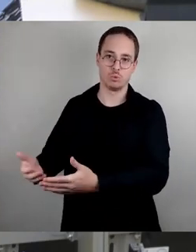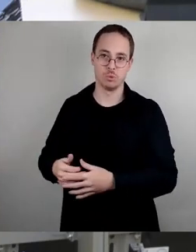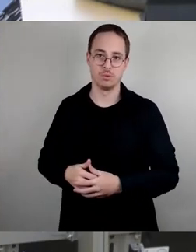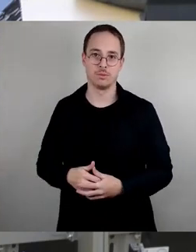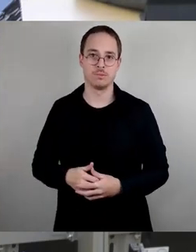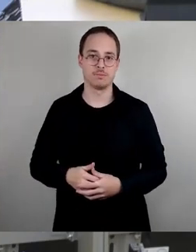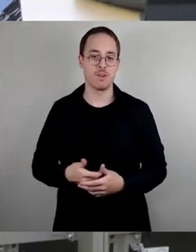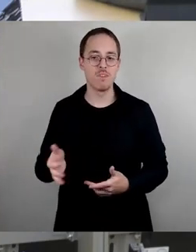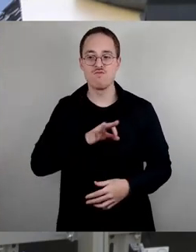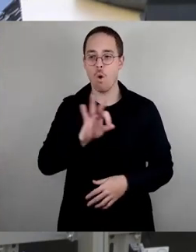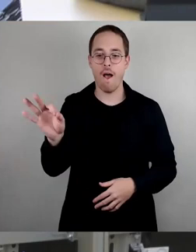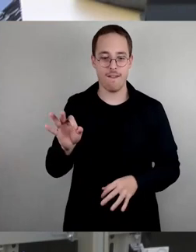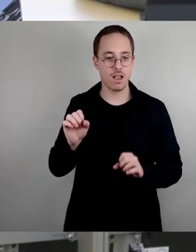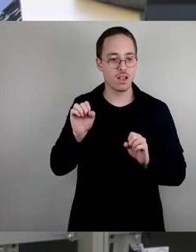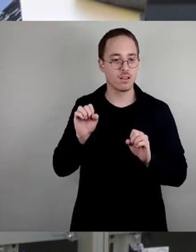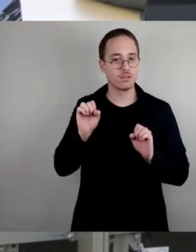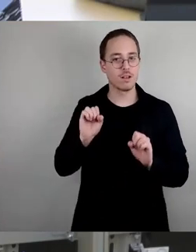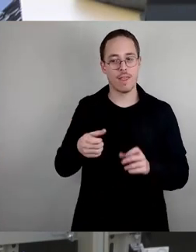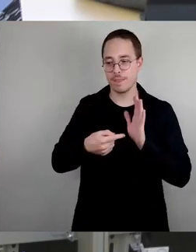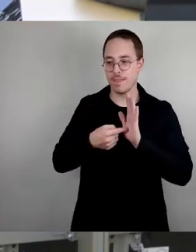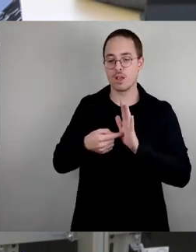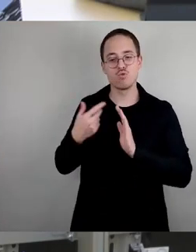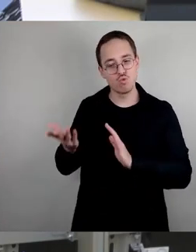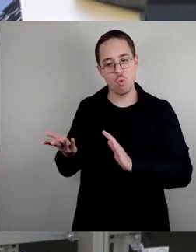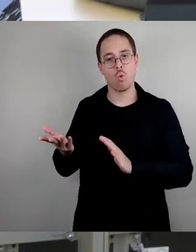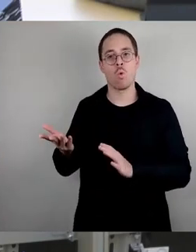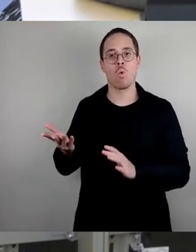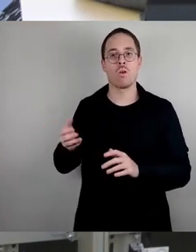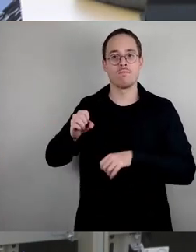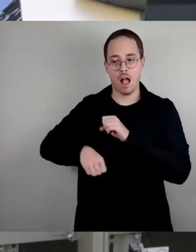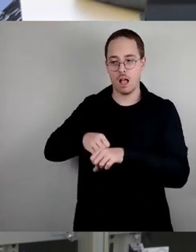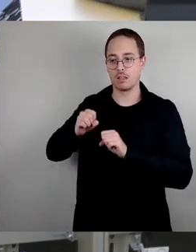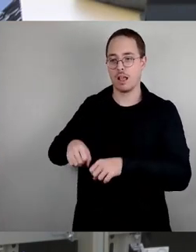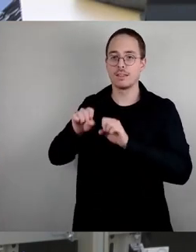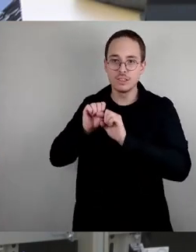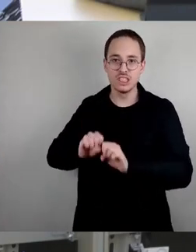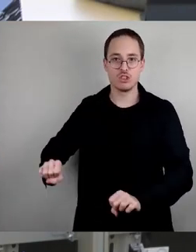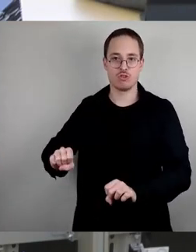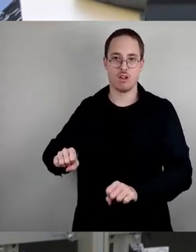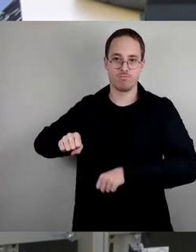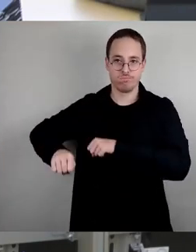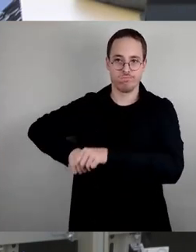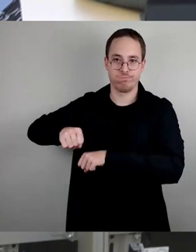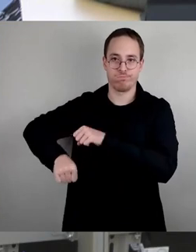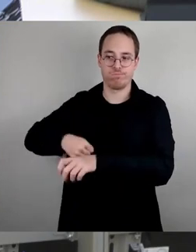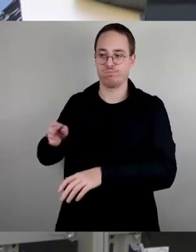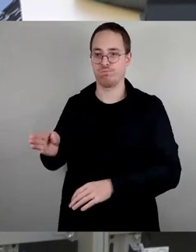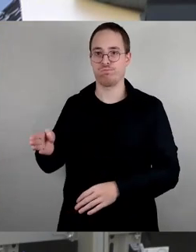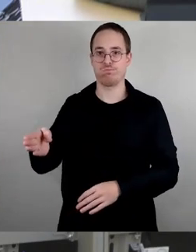Verkehrsteilnehmern so signalisiert, das ist der Platz, wo man mit dem Fahrrad ordentlich fahren kann, auch übrigens ohne die Oma auf